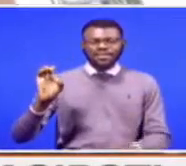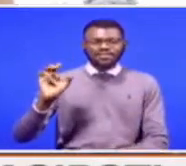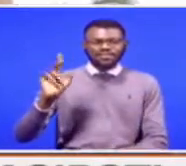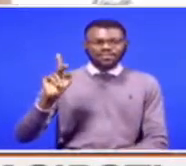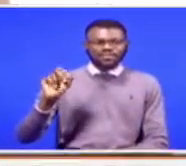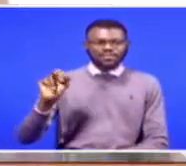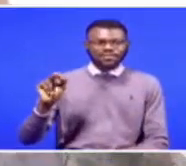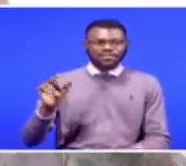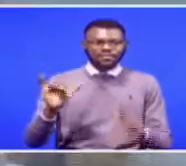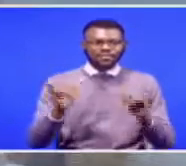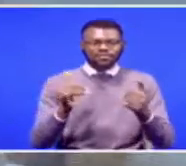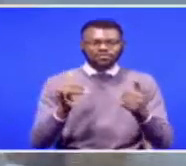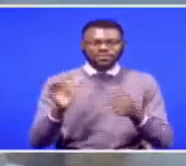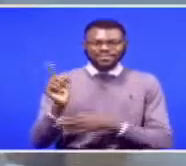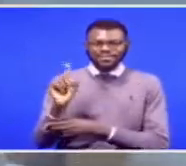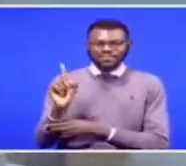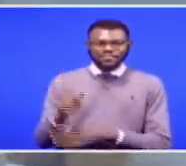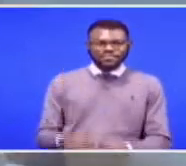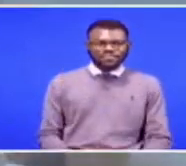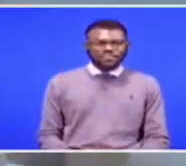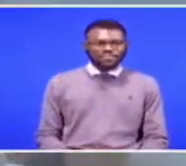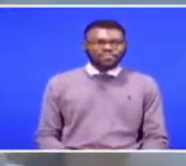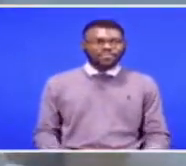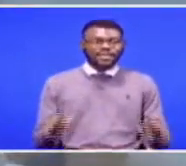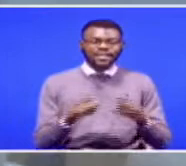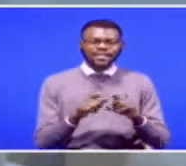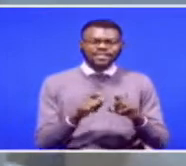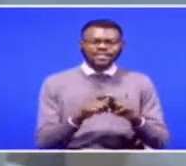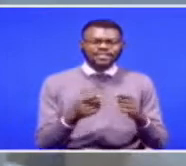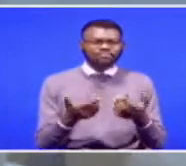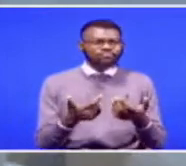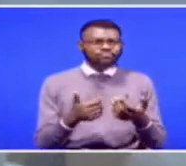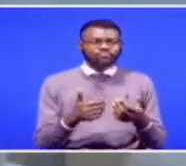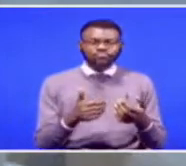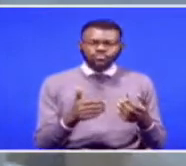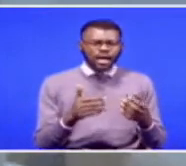Nairobi. Ukiyatafakari hayo, idara ya trafiki Nairobi itafunga kwa